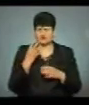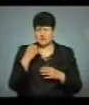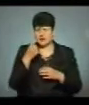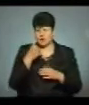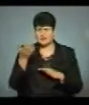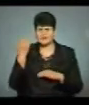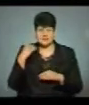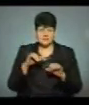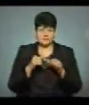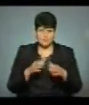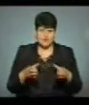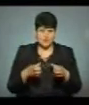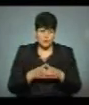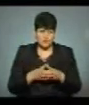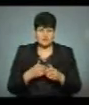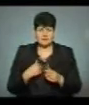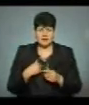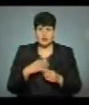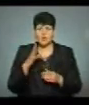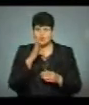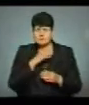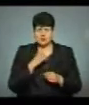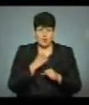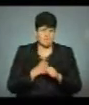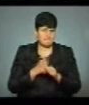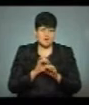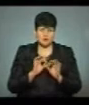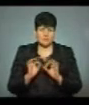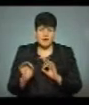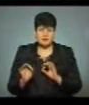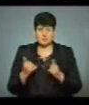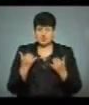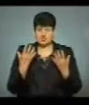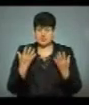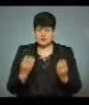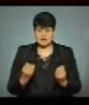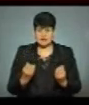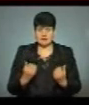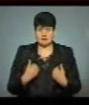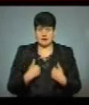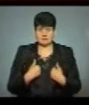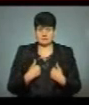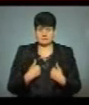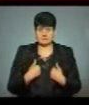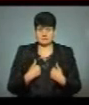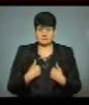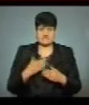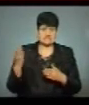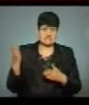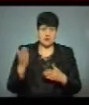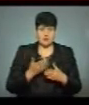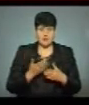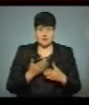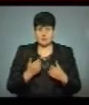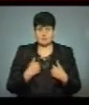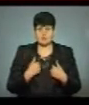назад. І так, на мою думку, ми успішно працювали. На сьогоднішній день нас зарубали і